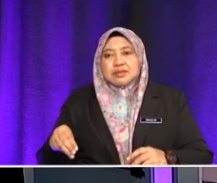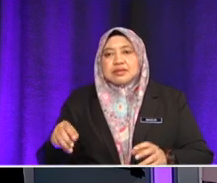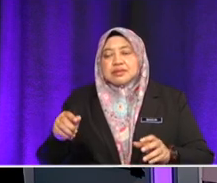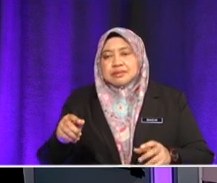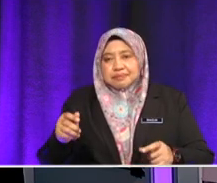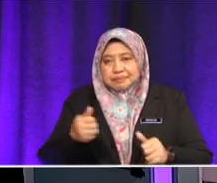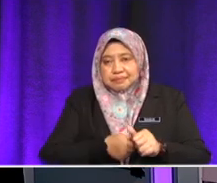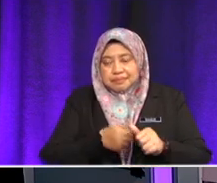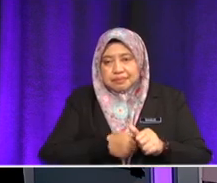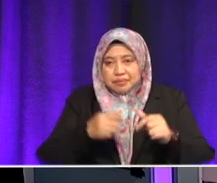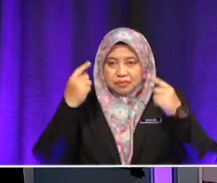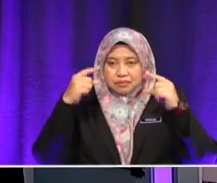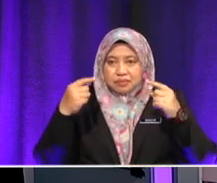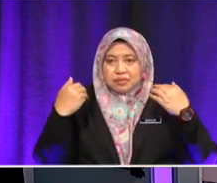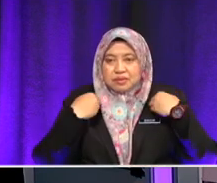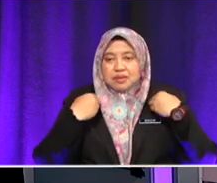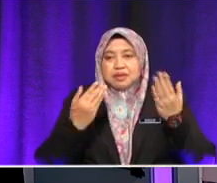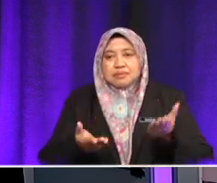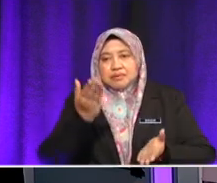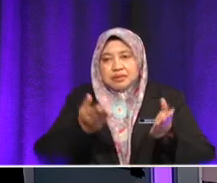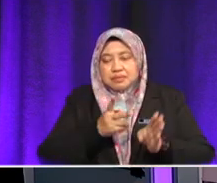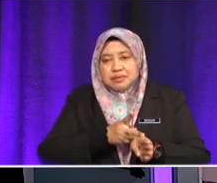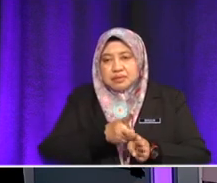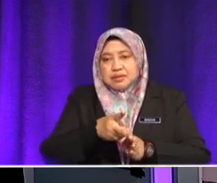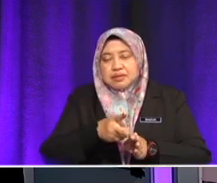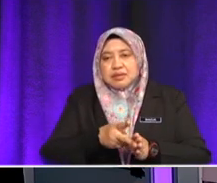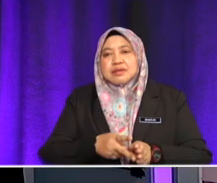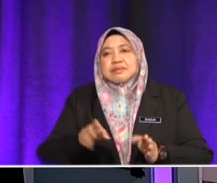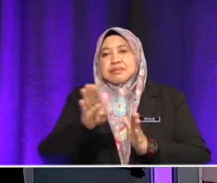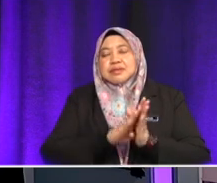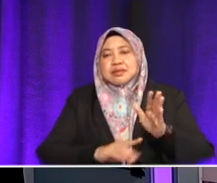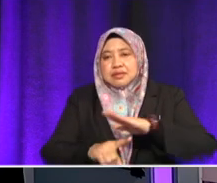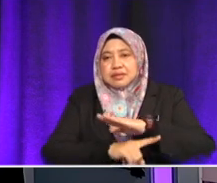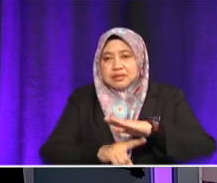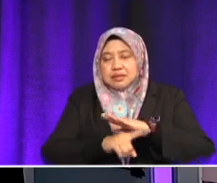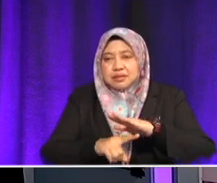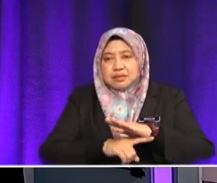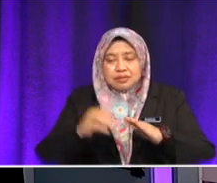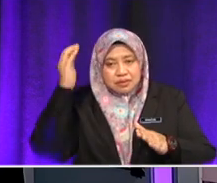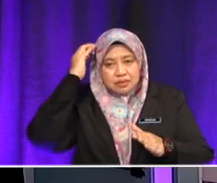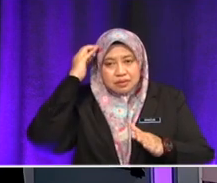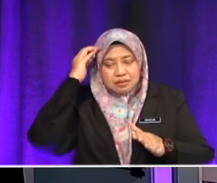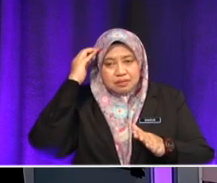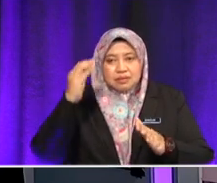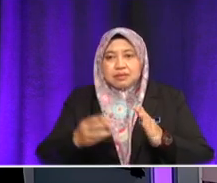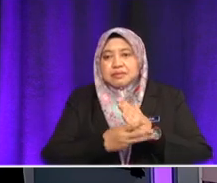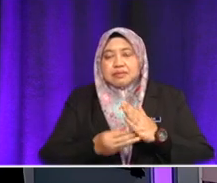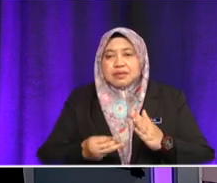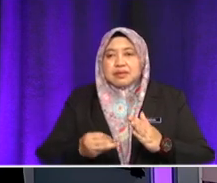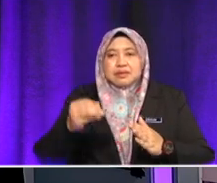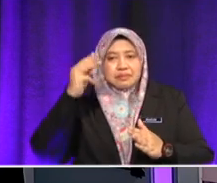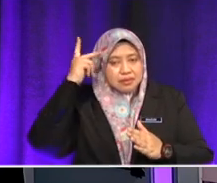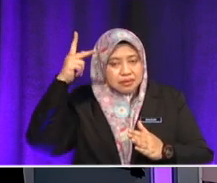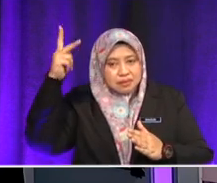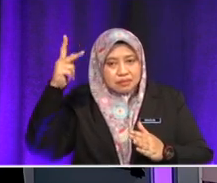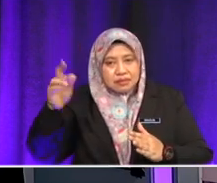profesional masing-masing jadi berdasarkan pengetahuan berdasarkan kemahiran pengalaman yang